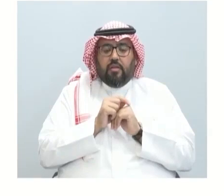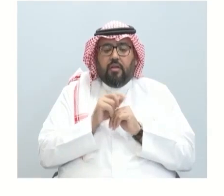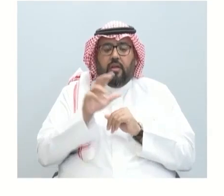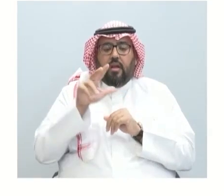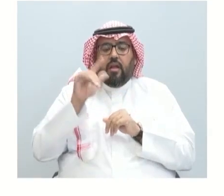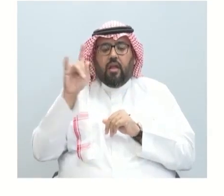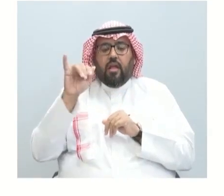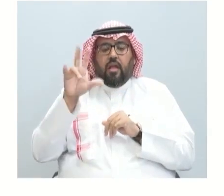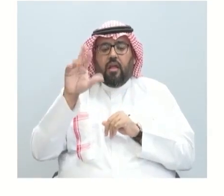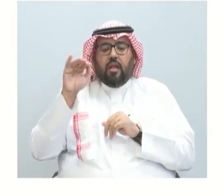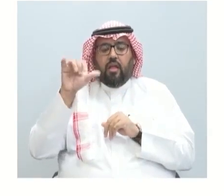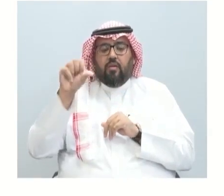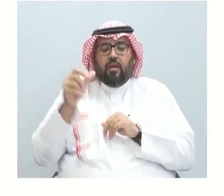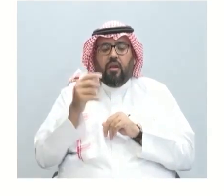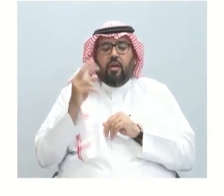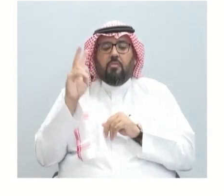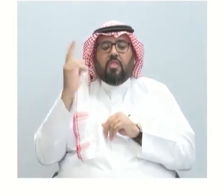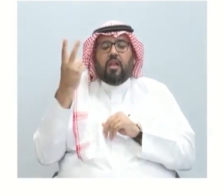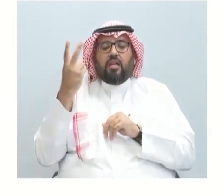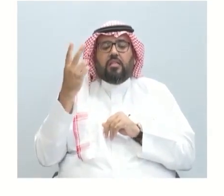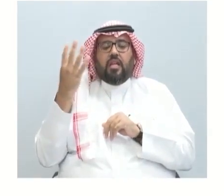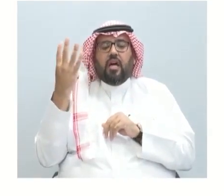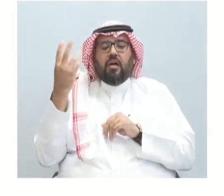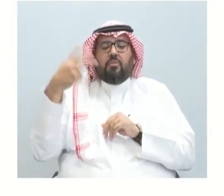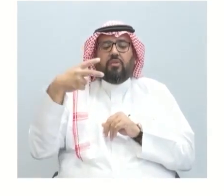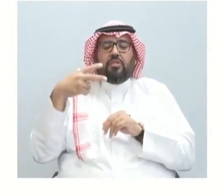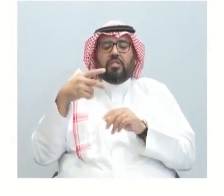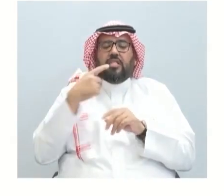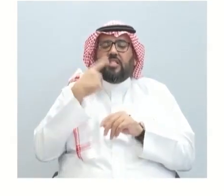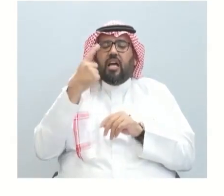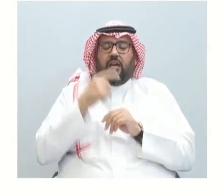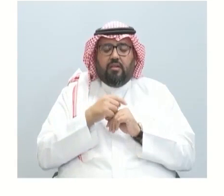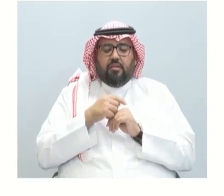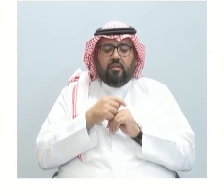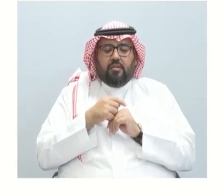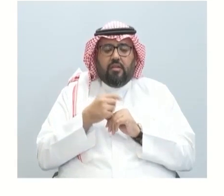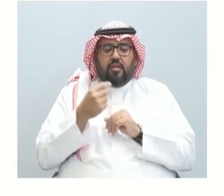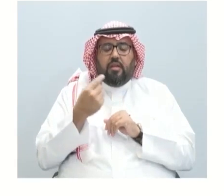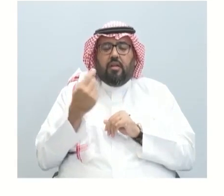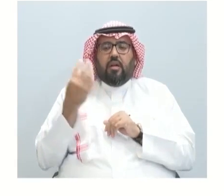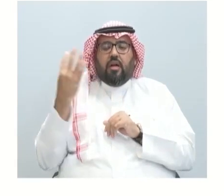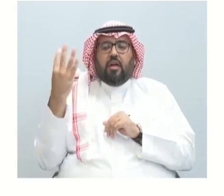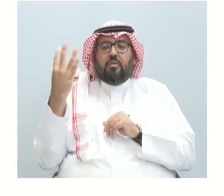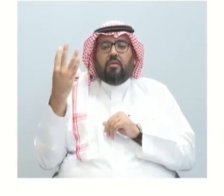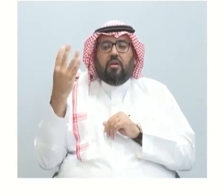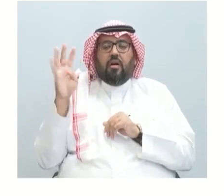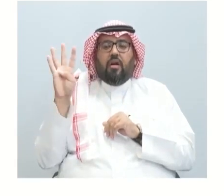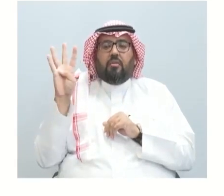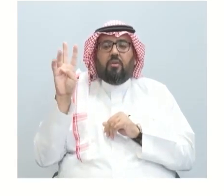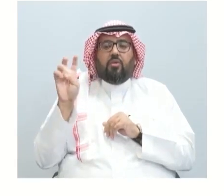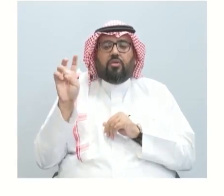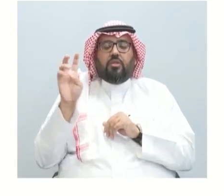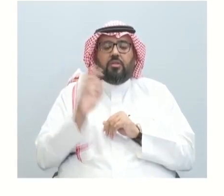تستغرق من 12 الى 24 ساعه وهذا الامر على على وجه العموم انه اغلب الخلايا يتراوح زمن